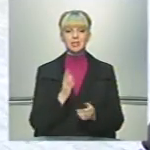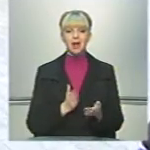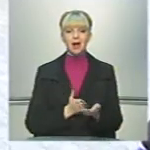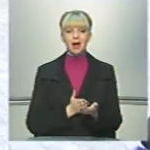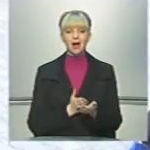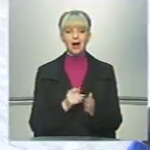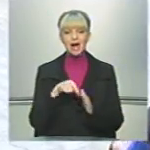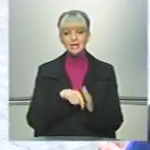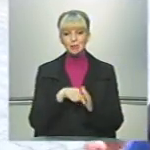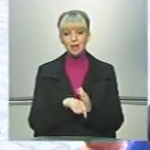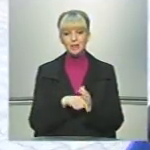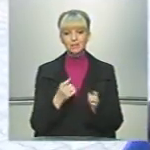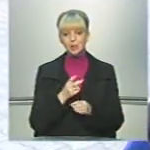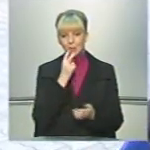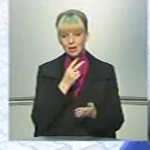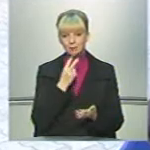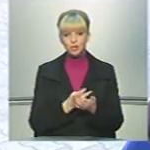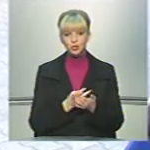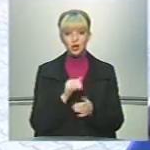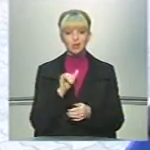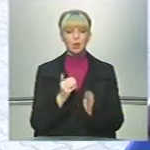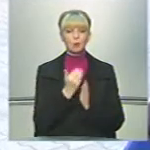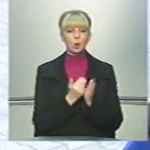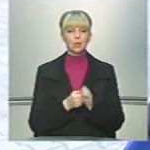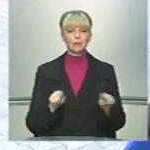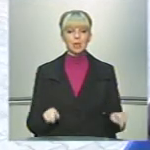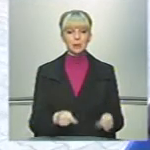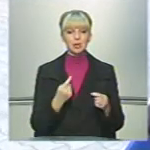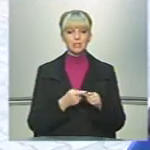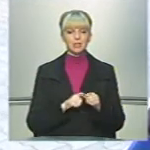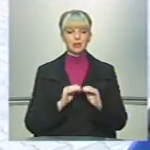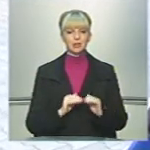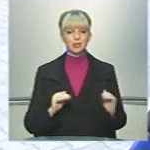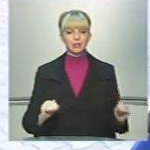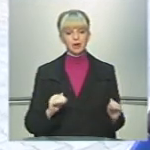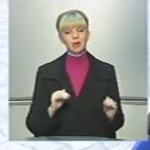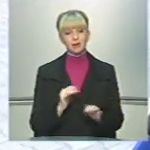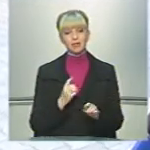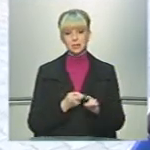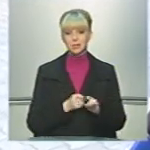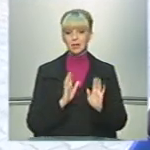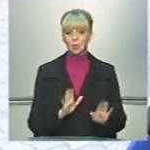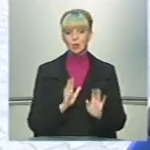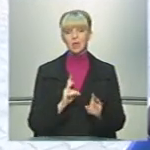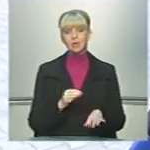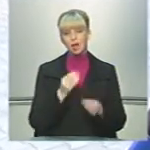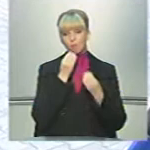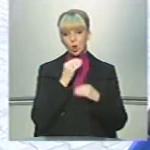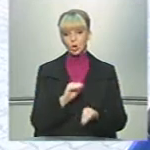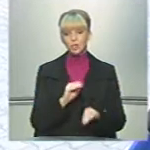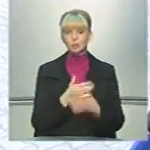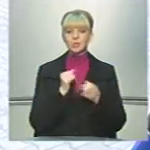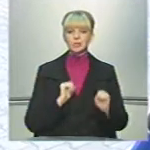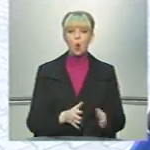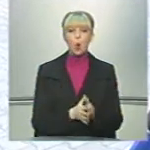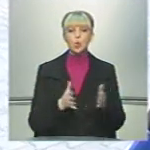аспектів, які передбачаються в програмі реабілітації цих дітей. І, звичайно, що це буде тільки на покращення, тому що ми